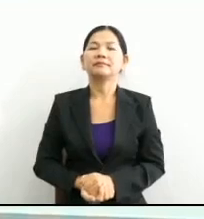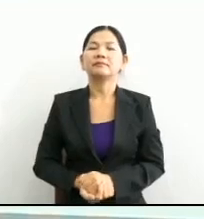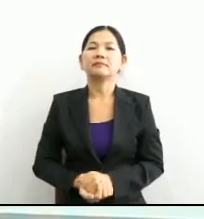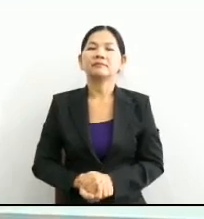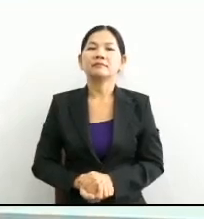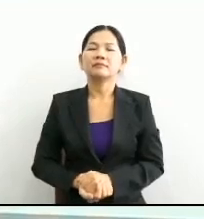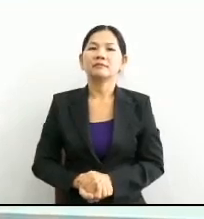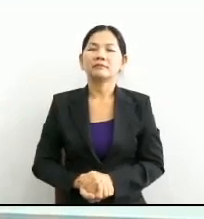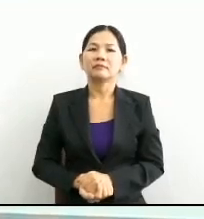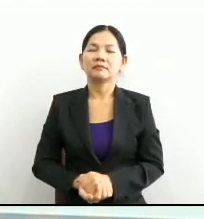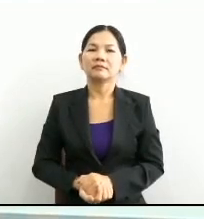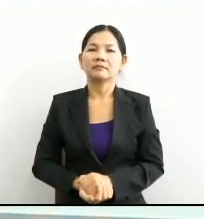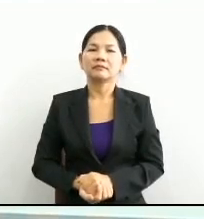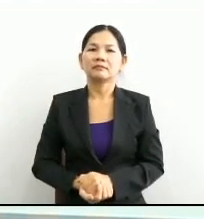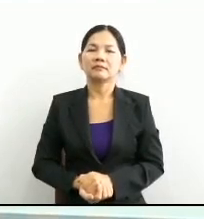chà tỏ